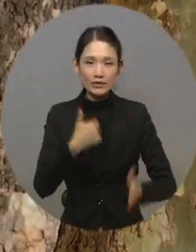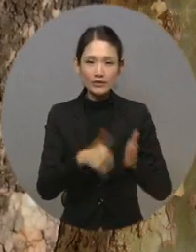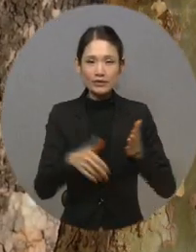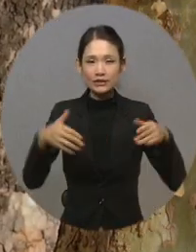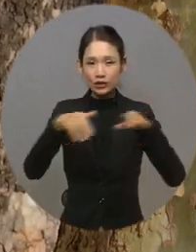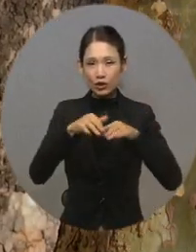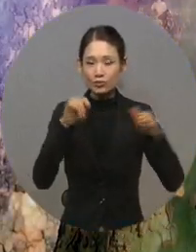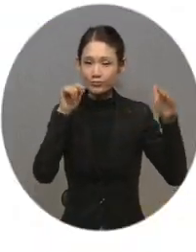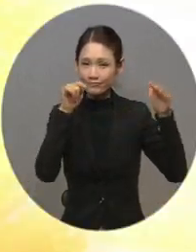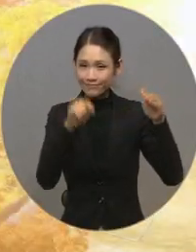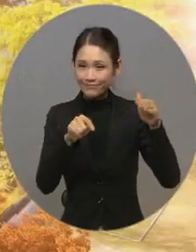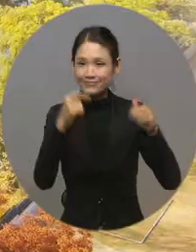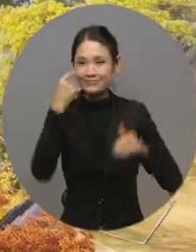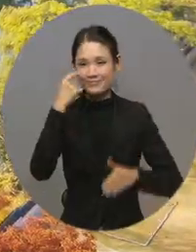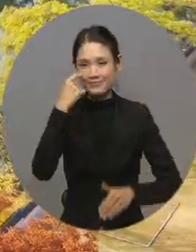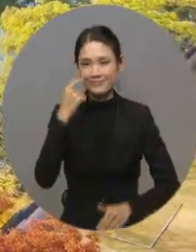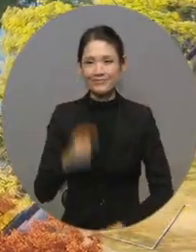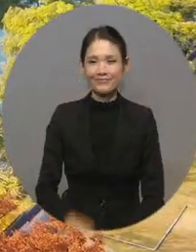함께 가보실까요?